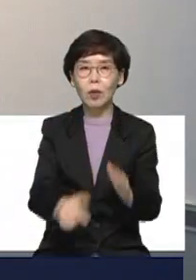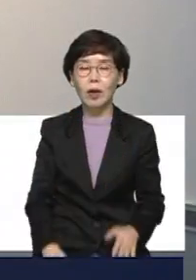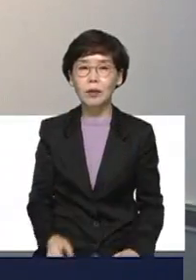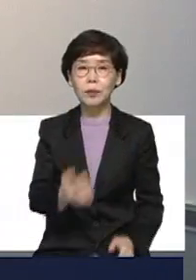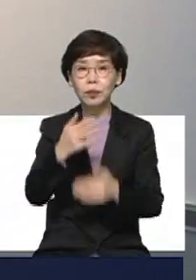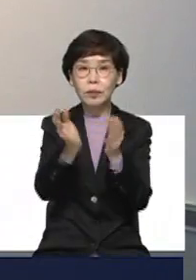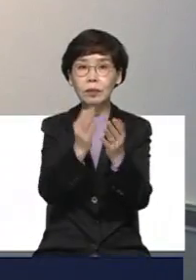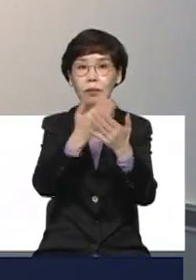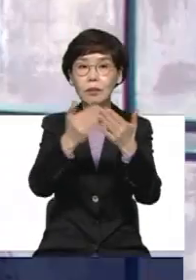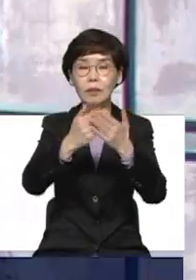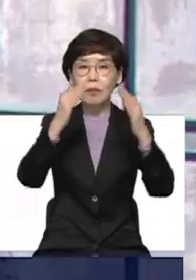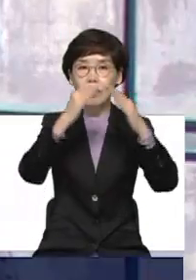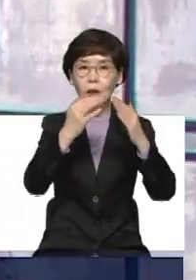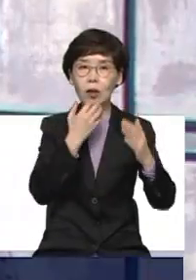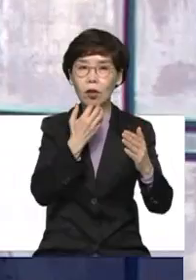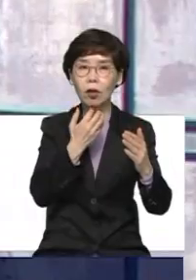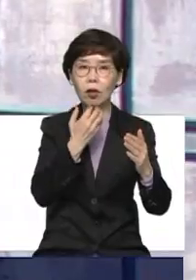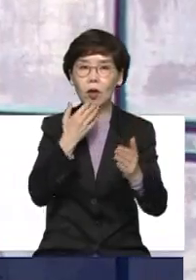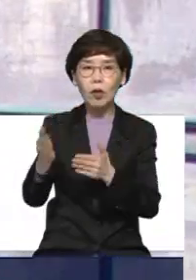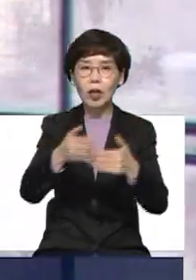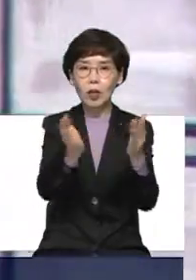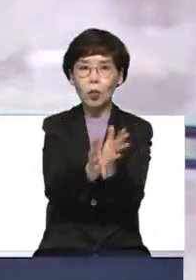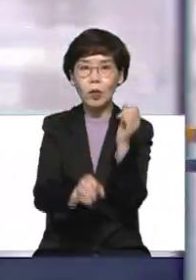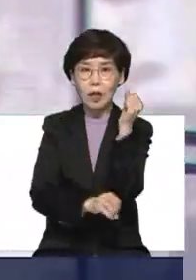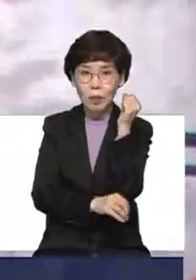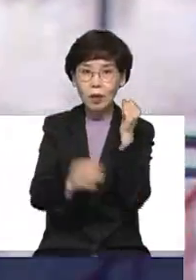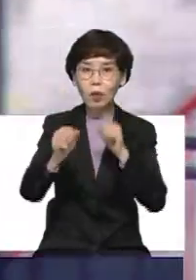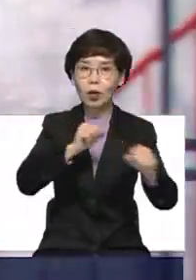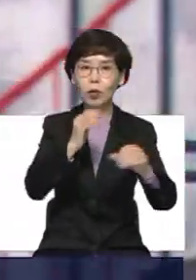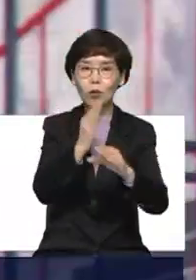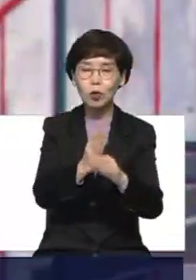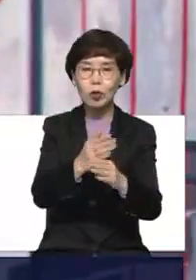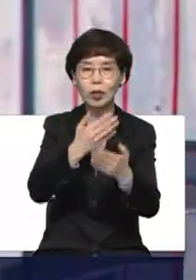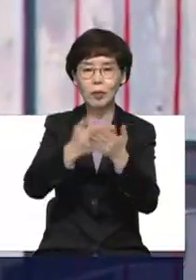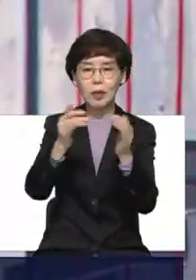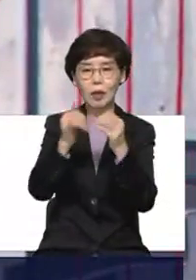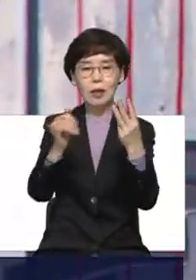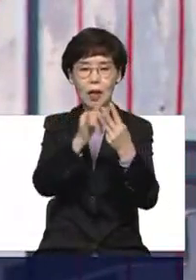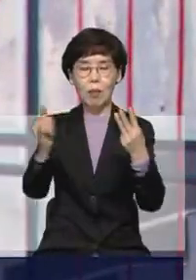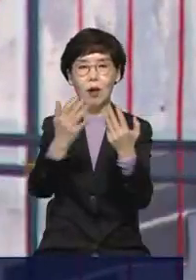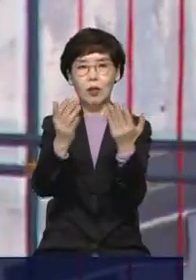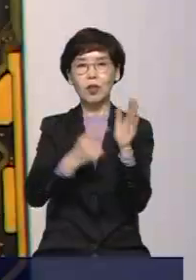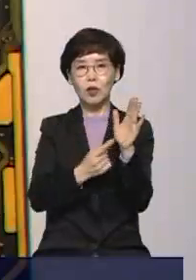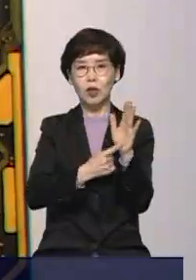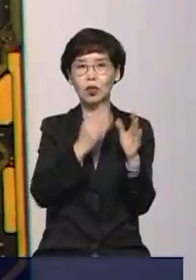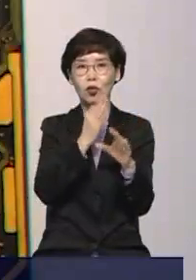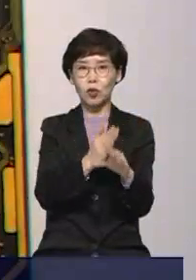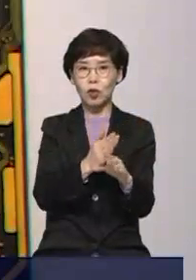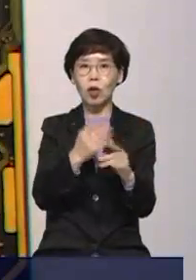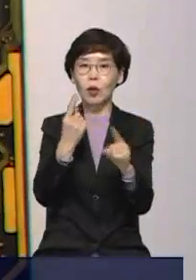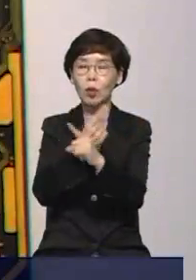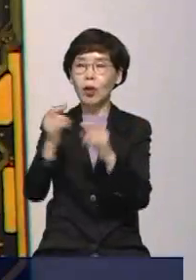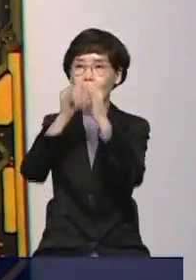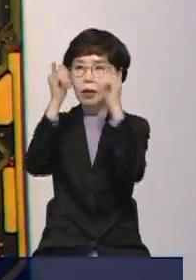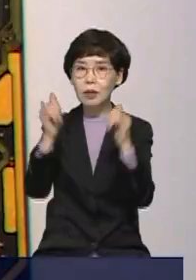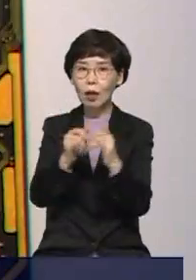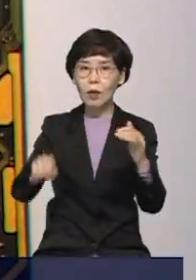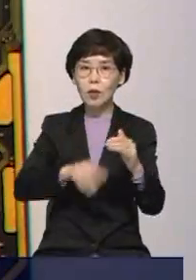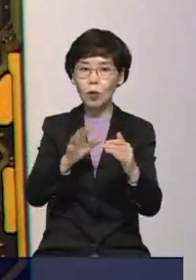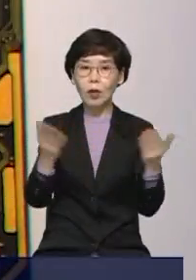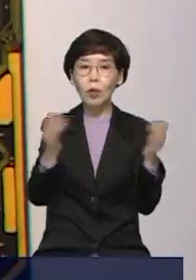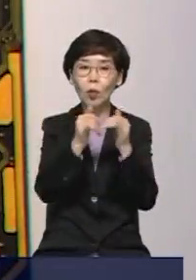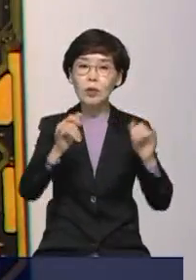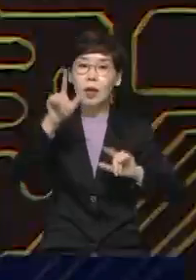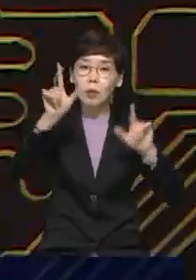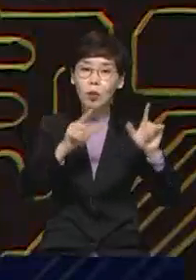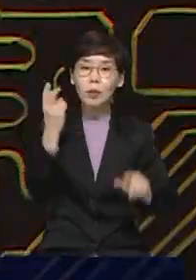경우 경기도를 기반으로 활동 중인 중진 작가 3명의 전시를 열고 있습니다. 변화하는 사회 속 노동자들의